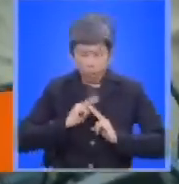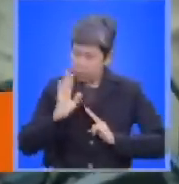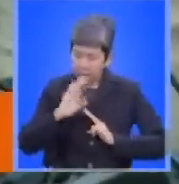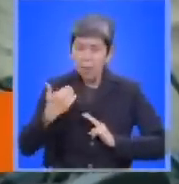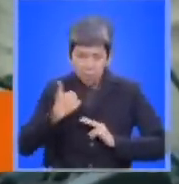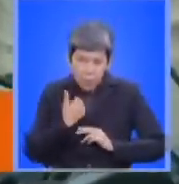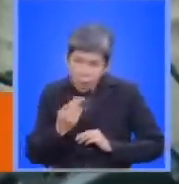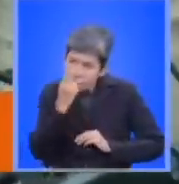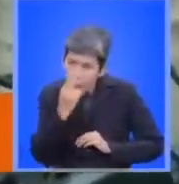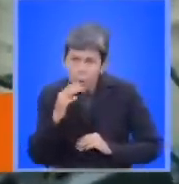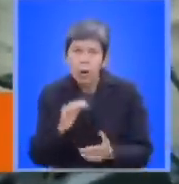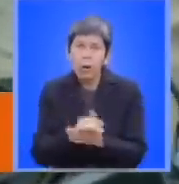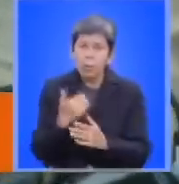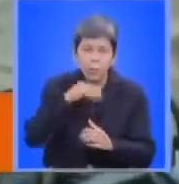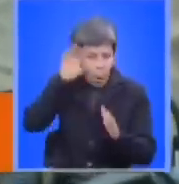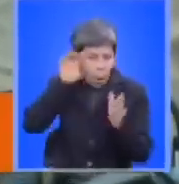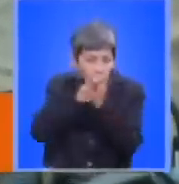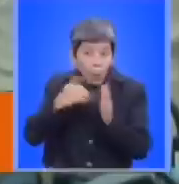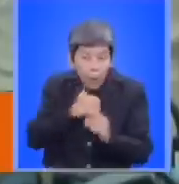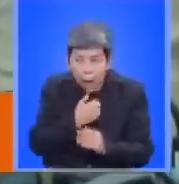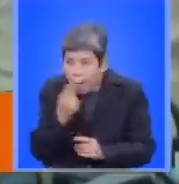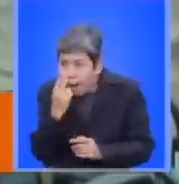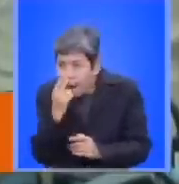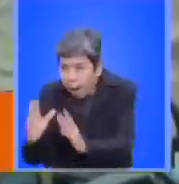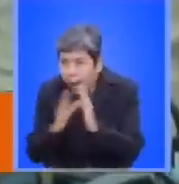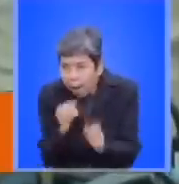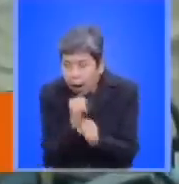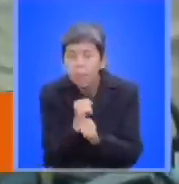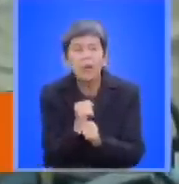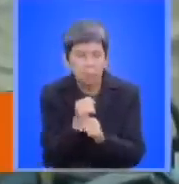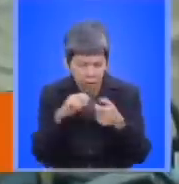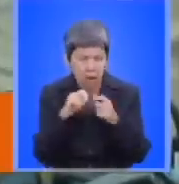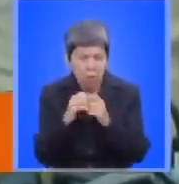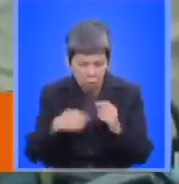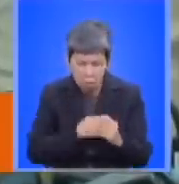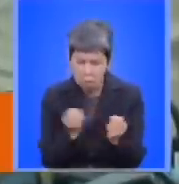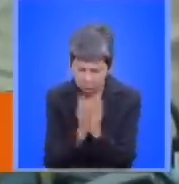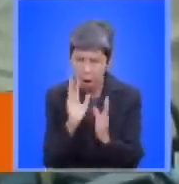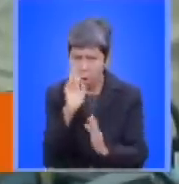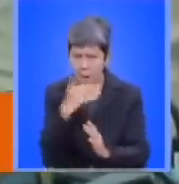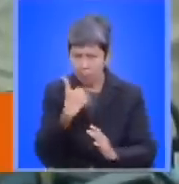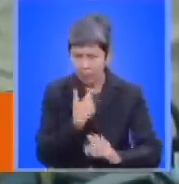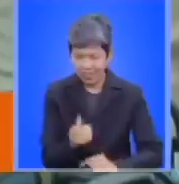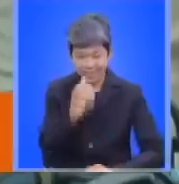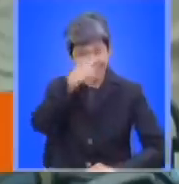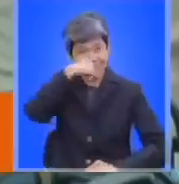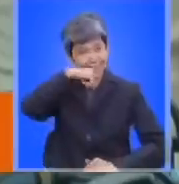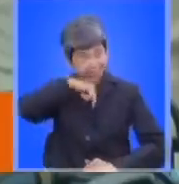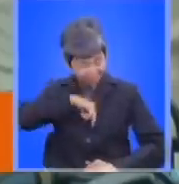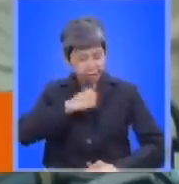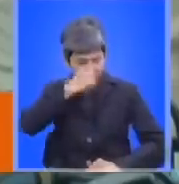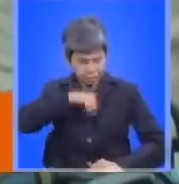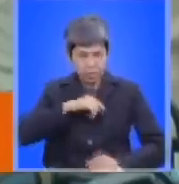มีสื่อมีรูปต่างๆที่เผยแพร่ออกไปเพราะว่ายาตัวนี้มีผลข้างเคียงมากแล้วก็เมื่อเข้าไปในร่างกายเนี่ย